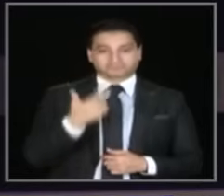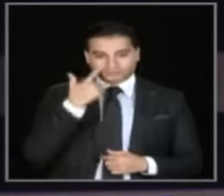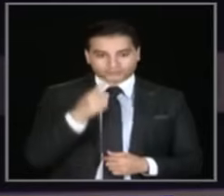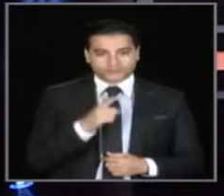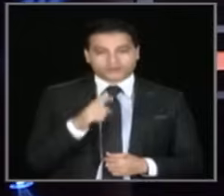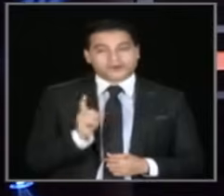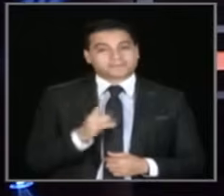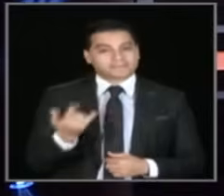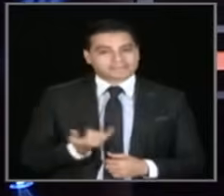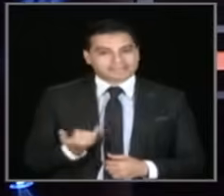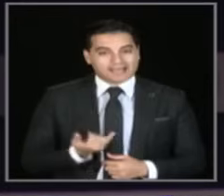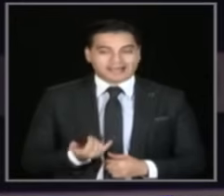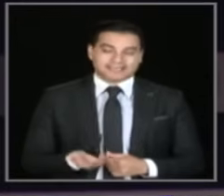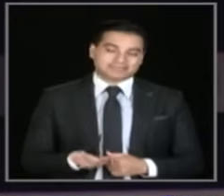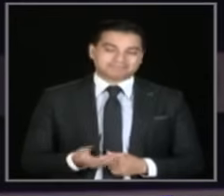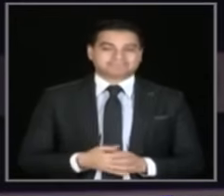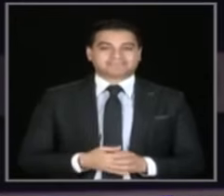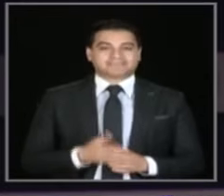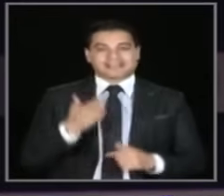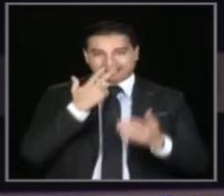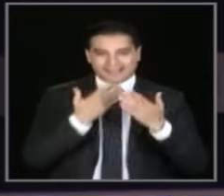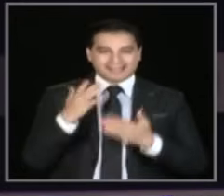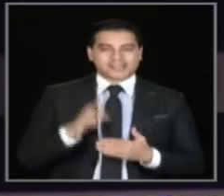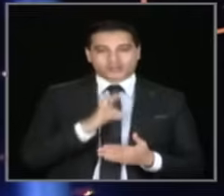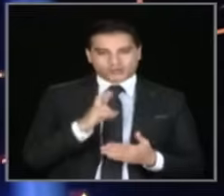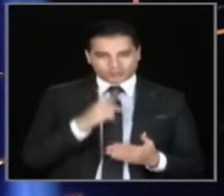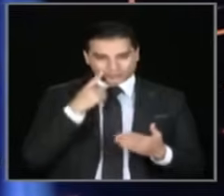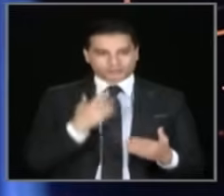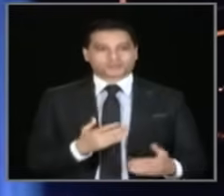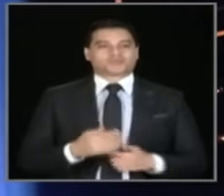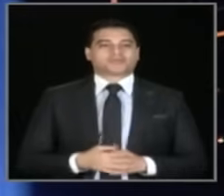سؤال مش سهل. إن شاء الله خير. تاريخ والسؤال هو